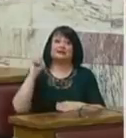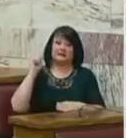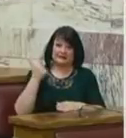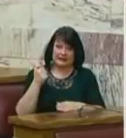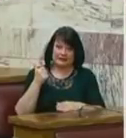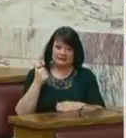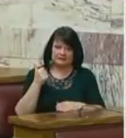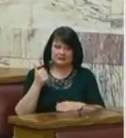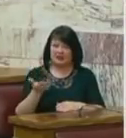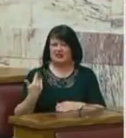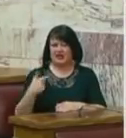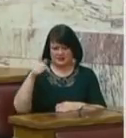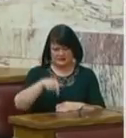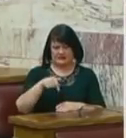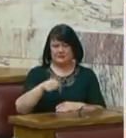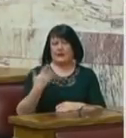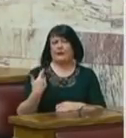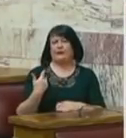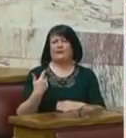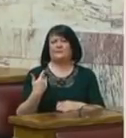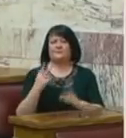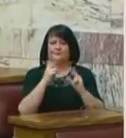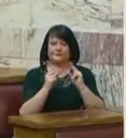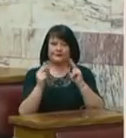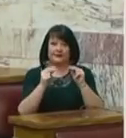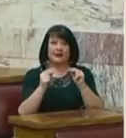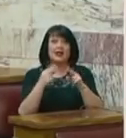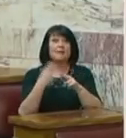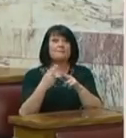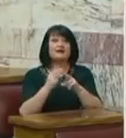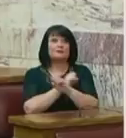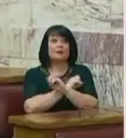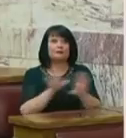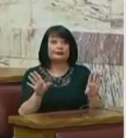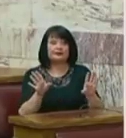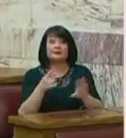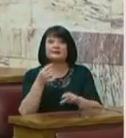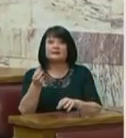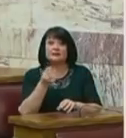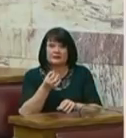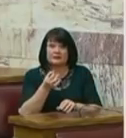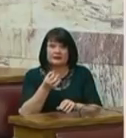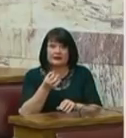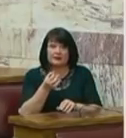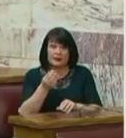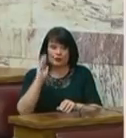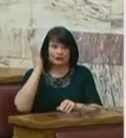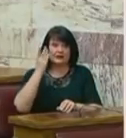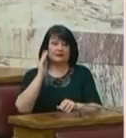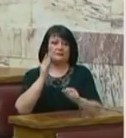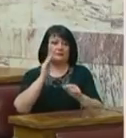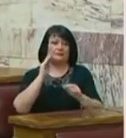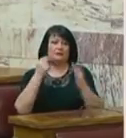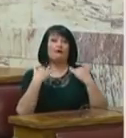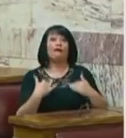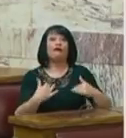της σημερινής συζήτησης, εξέδωσε δημόσια ανακοίνωση για να ανακοινώσει ότι διεβίβασε στη Βουλή έγγραφο της